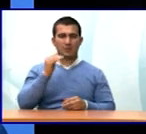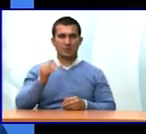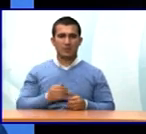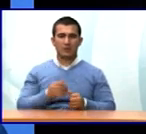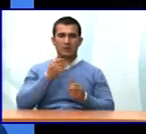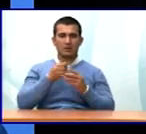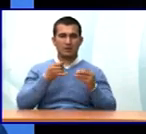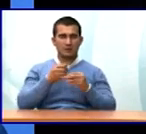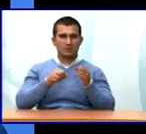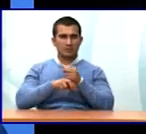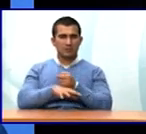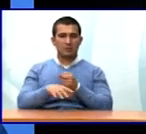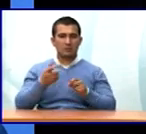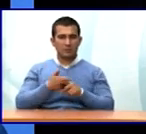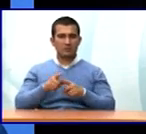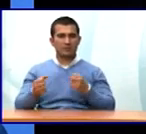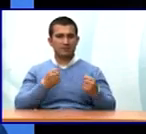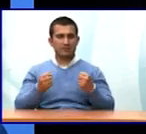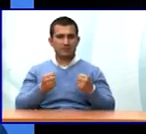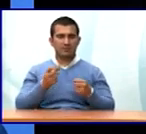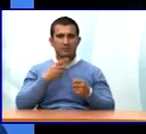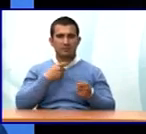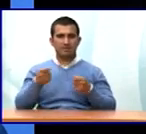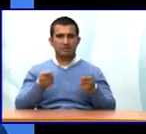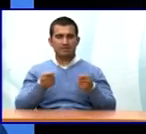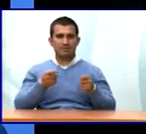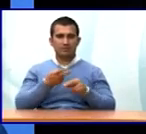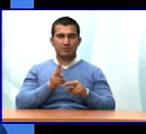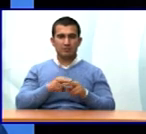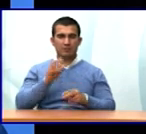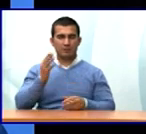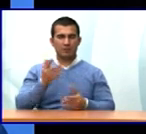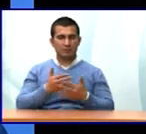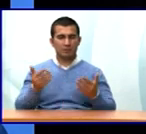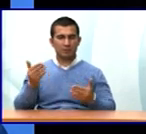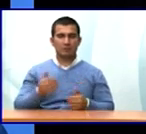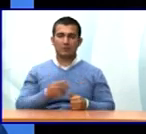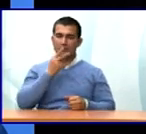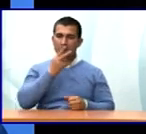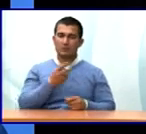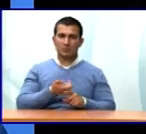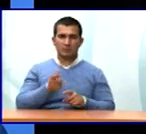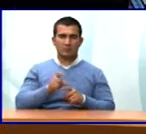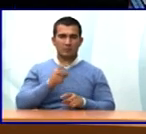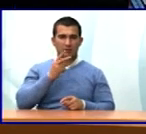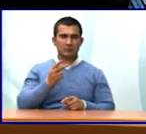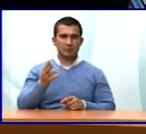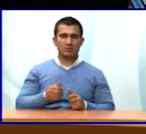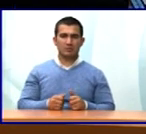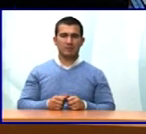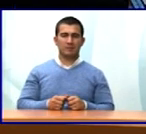demak ildizning mustahkamligini boshqaruvchi element hisoblanar ekan. Ko'rdingizmi? Har 3 element